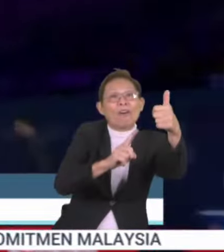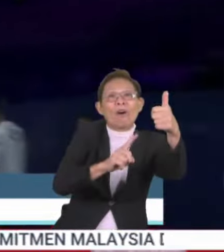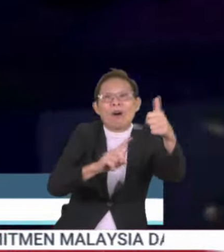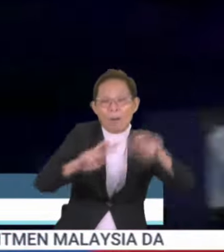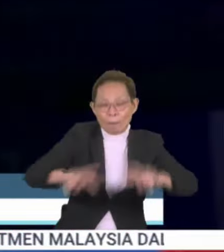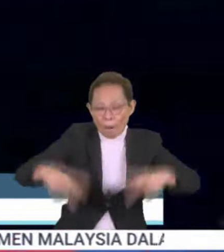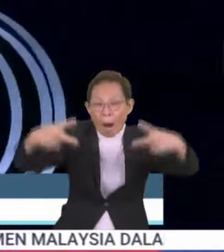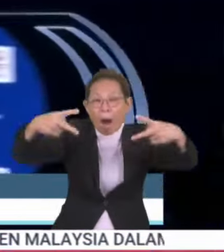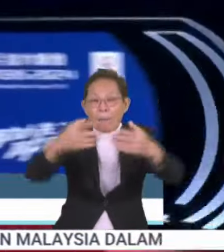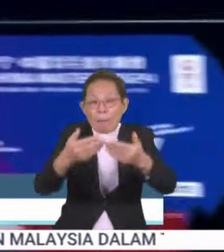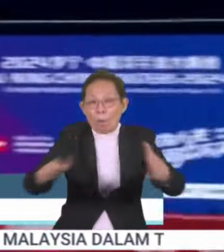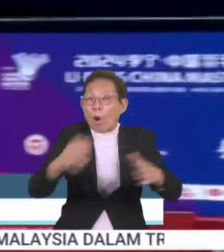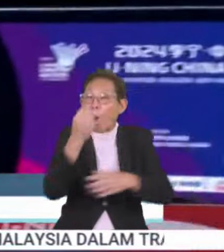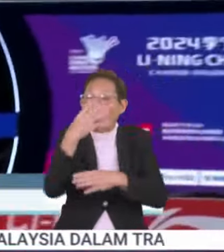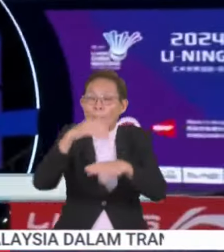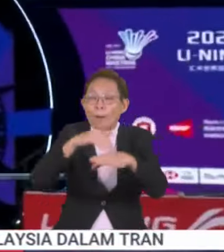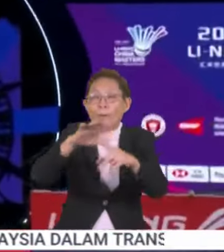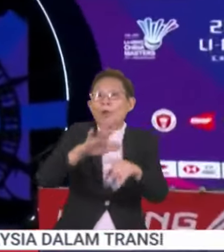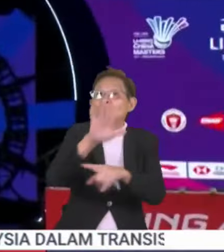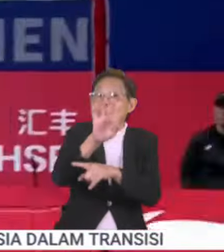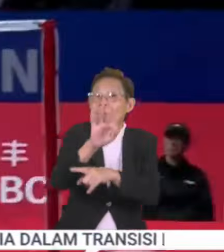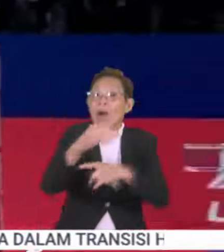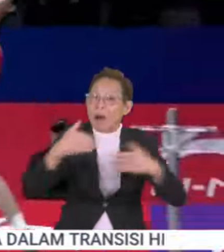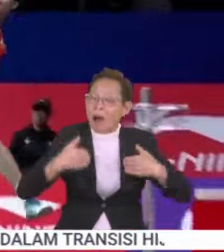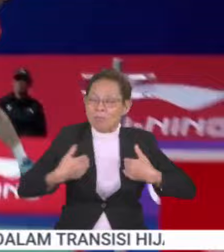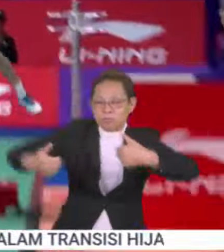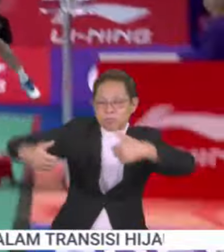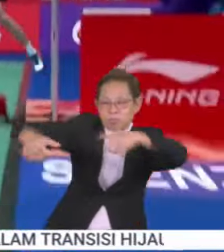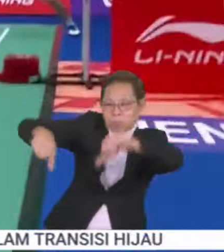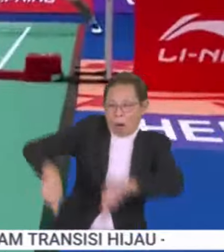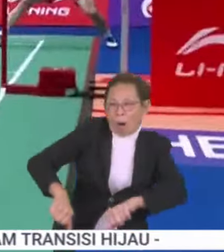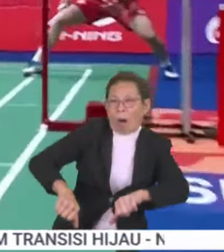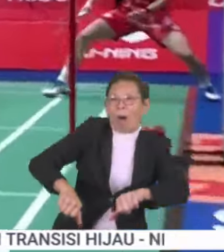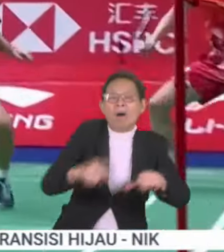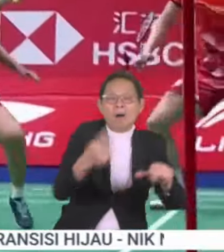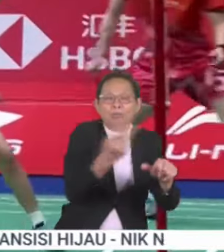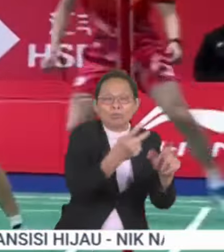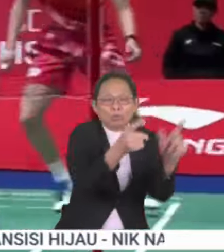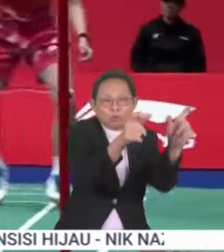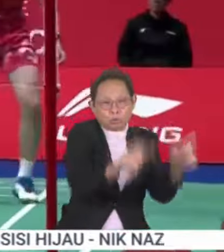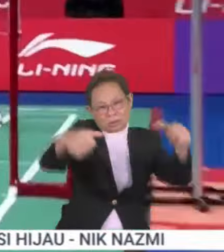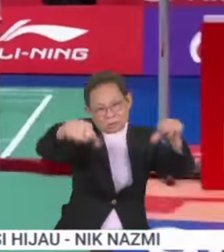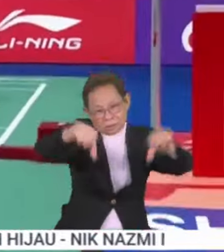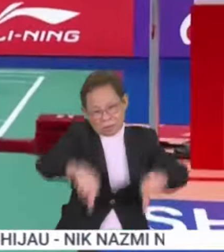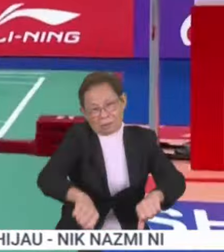akhir Terbuka Hong Kong September lepas yang menyaksikan kekalahan regu negara.